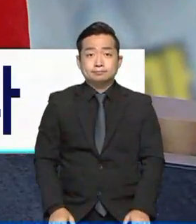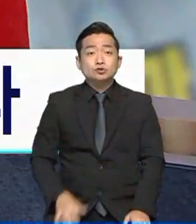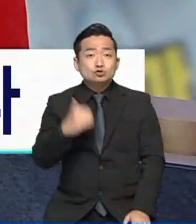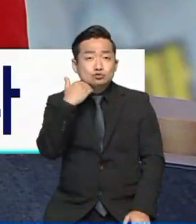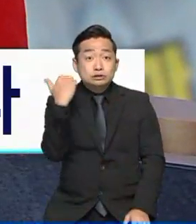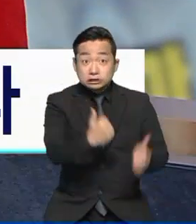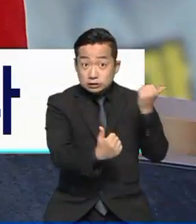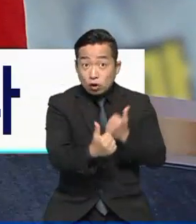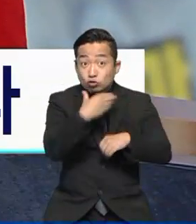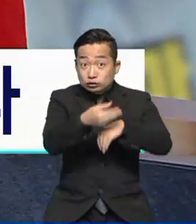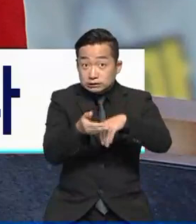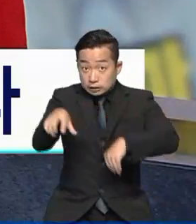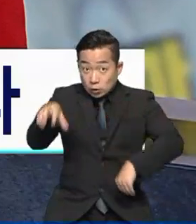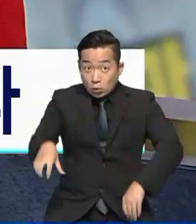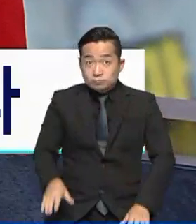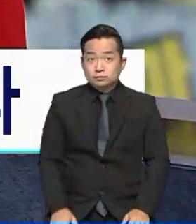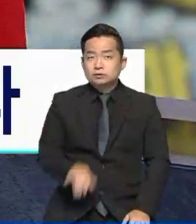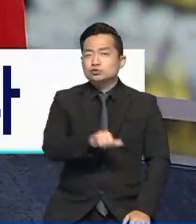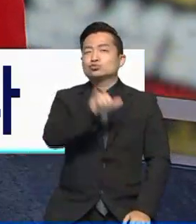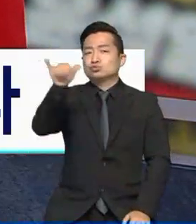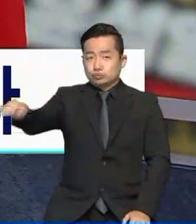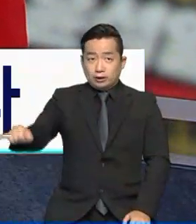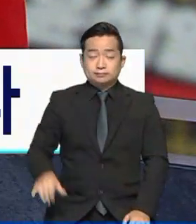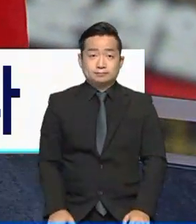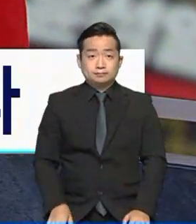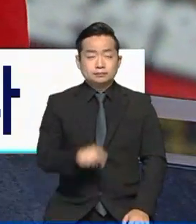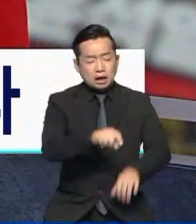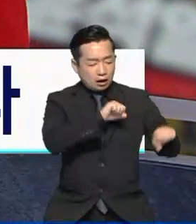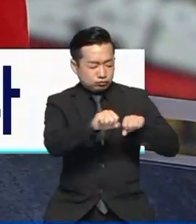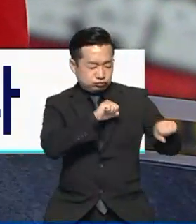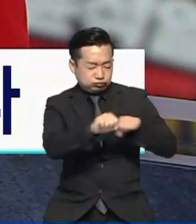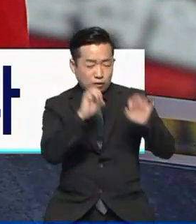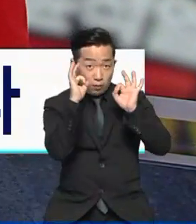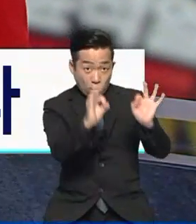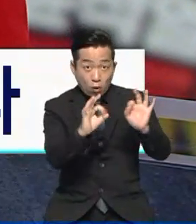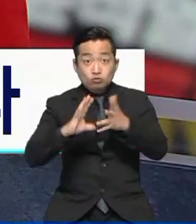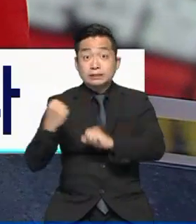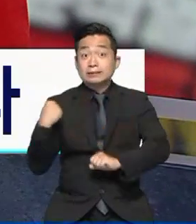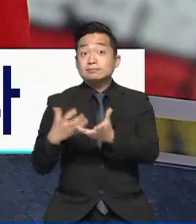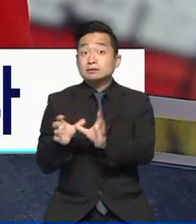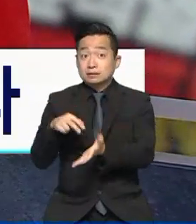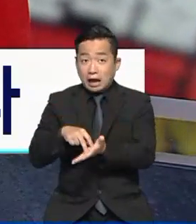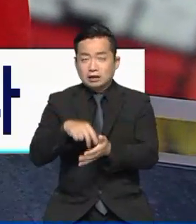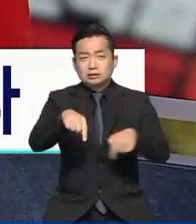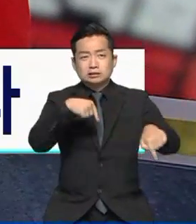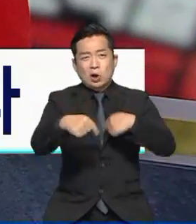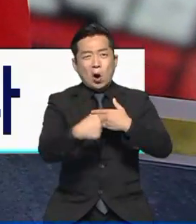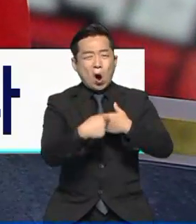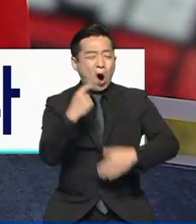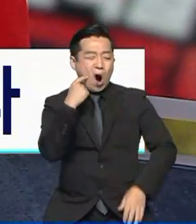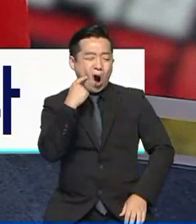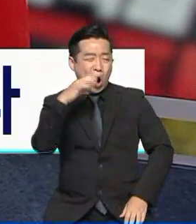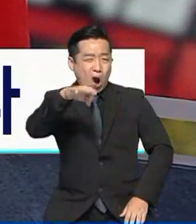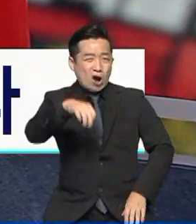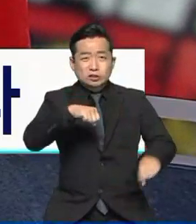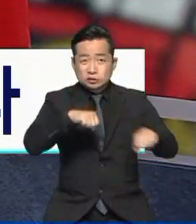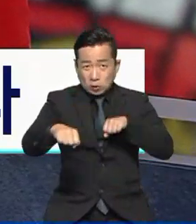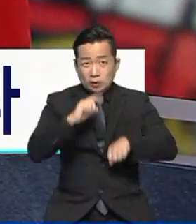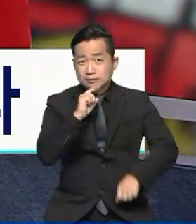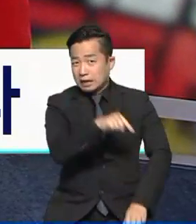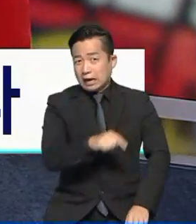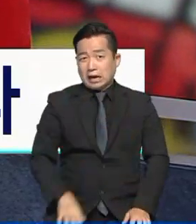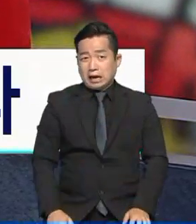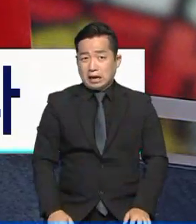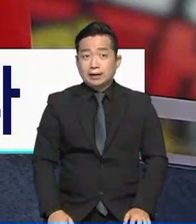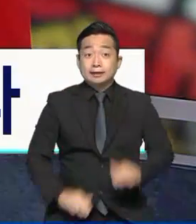일부 의원들은 후쿠시마 현지로도 출국했습니다. 이런 행보를 두고 국민의힘은 정치 쇼라고 비판했습니다.